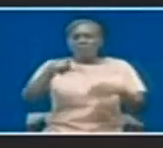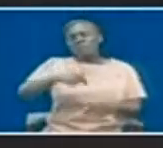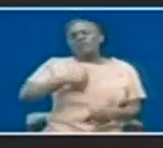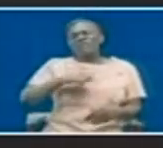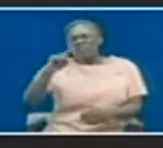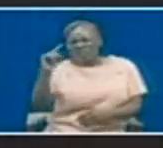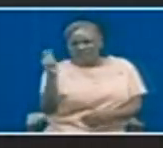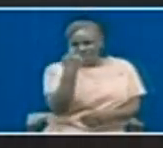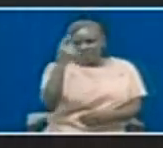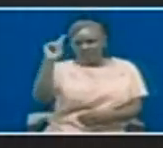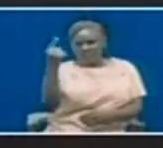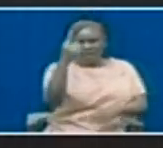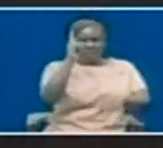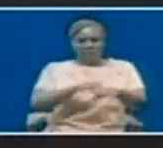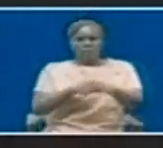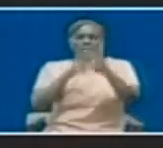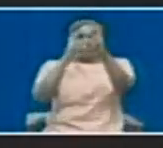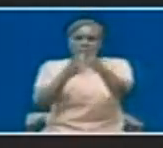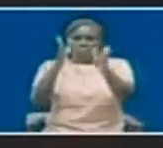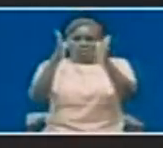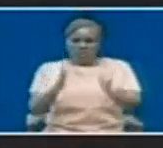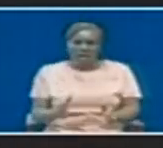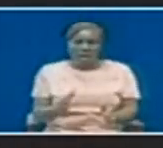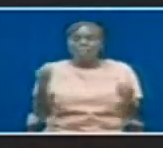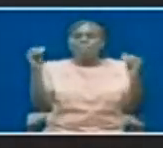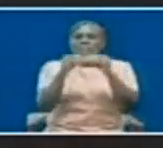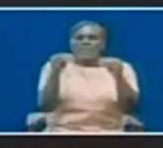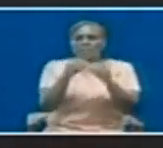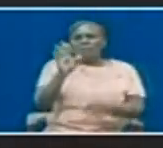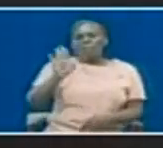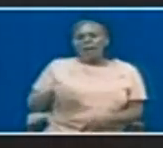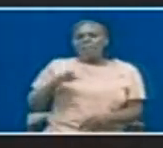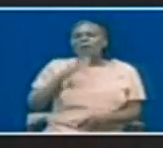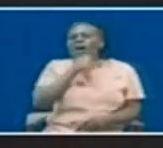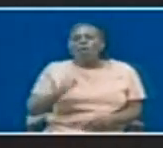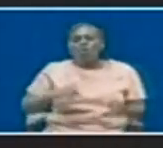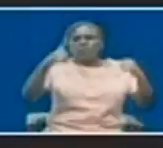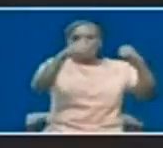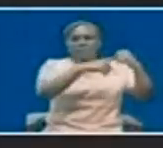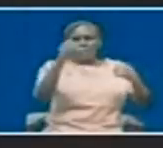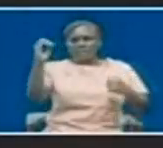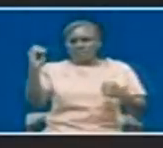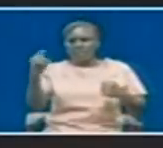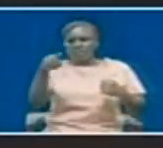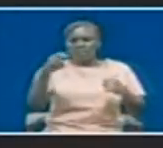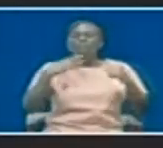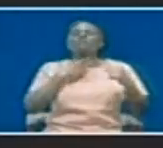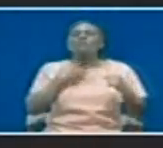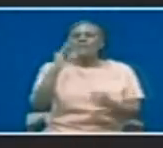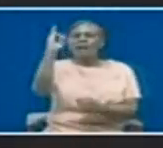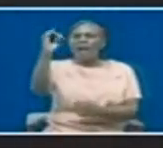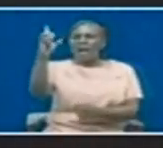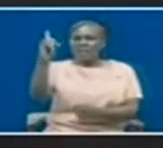kwa mara ya kwanza. Mwanahabari Hamza Yusuf alikutana na mama wa miaka 60 ambaye anatafuta